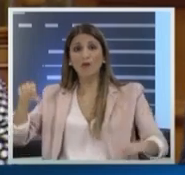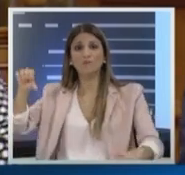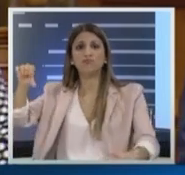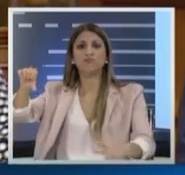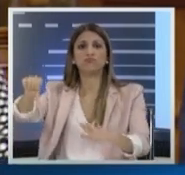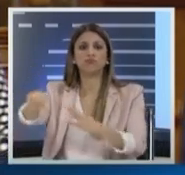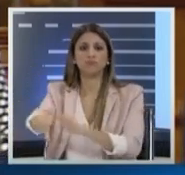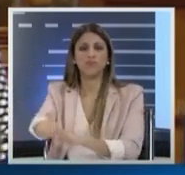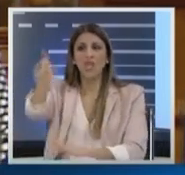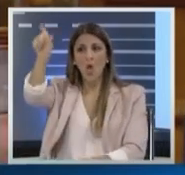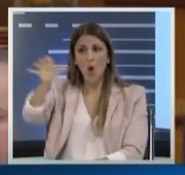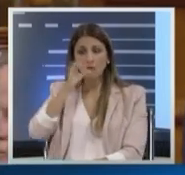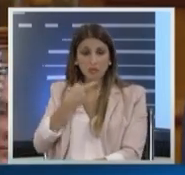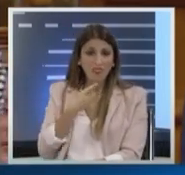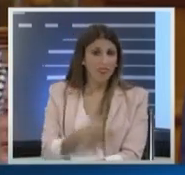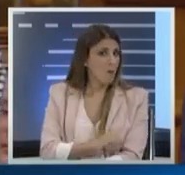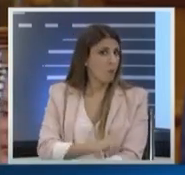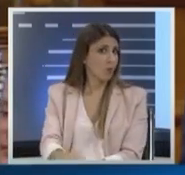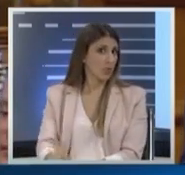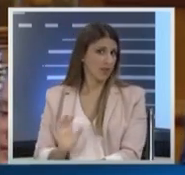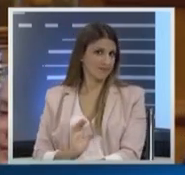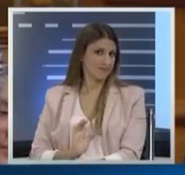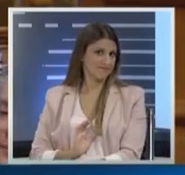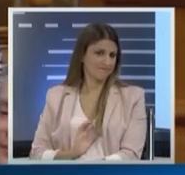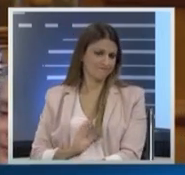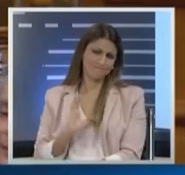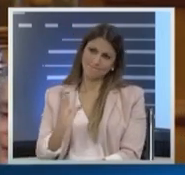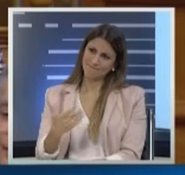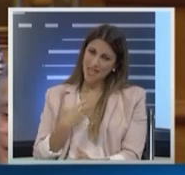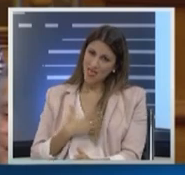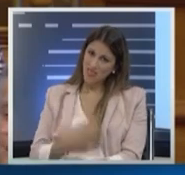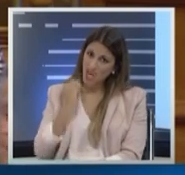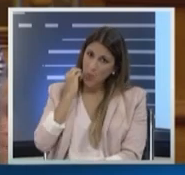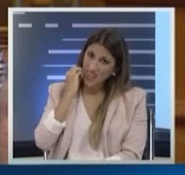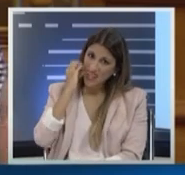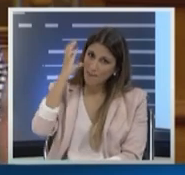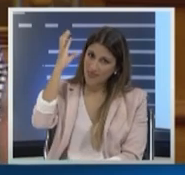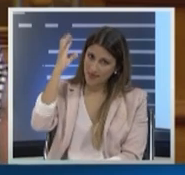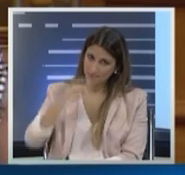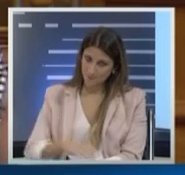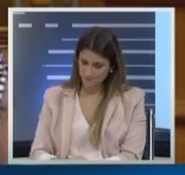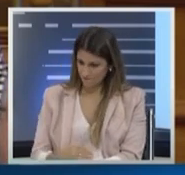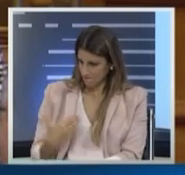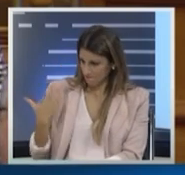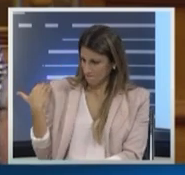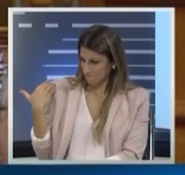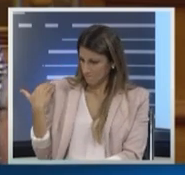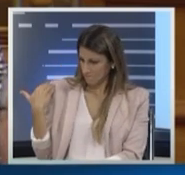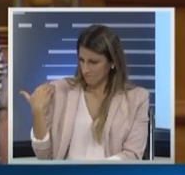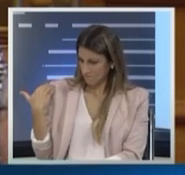Ο ίδιος είπε ότι ποτέ δεν τα είπε αυτά. Εγώ θα ήθελα να του υπενθυμίσω ότι μόλις πριν από